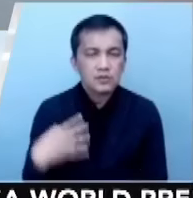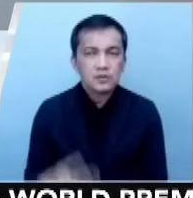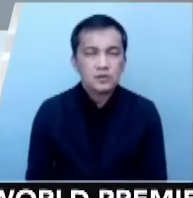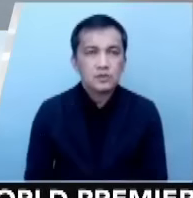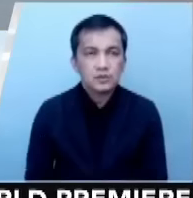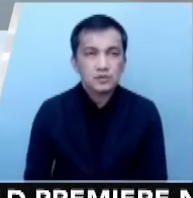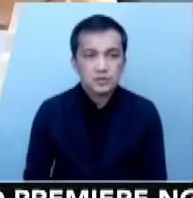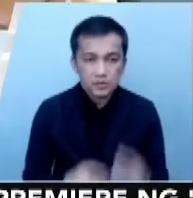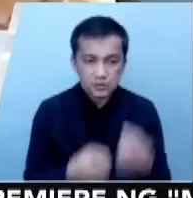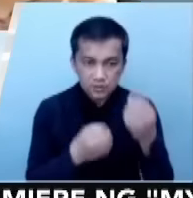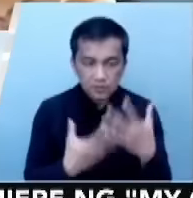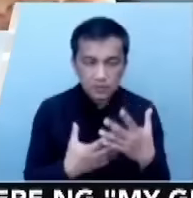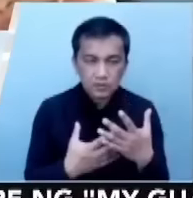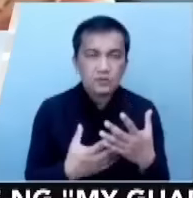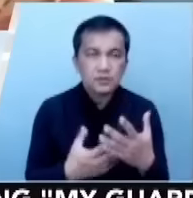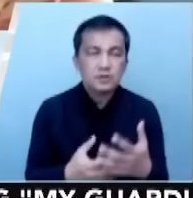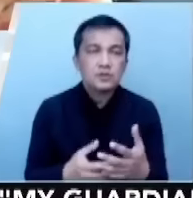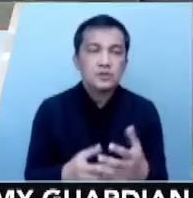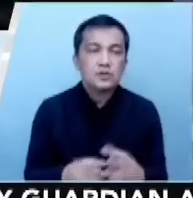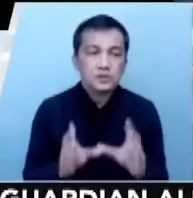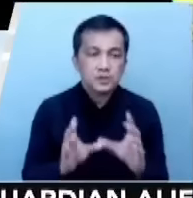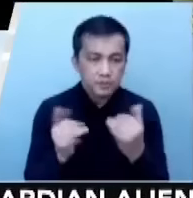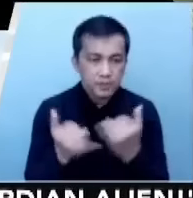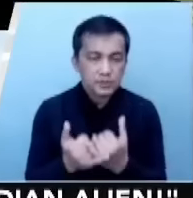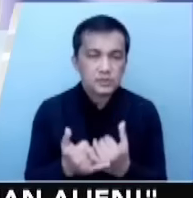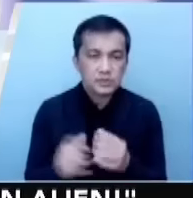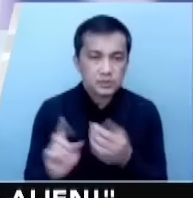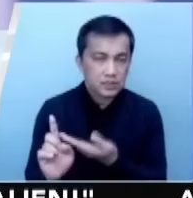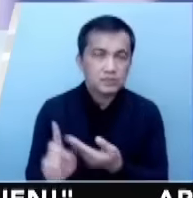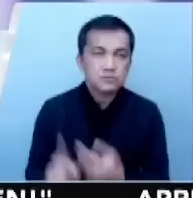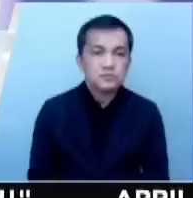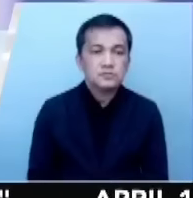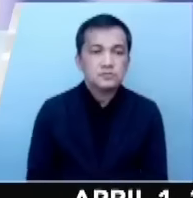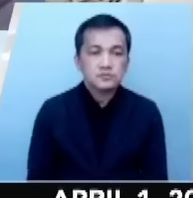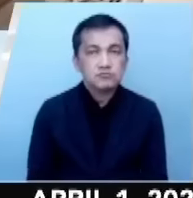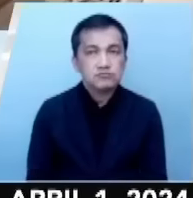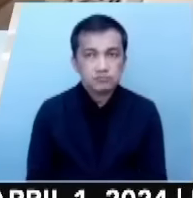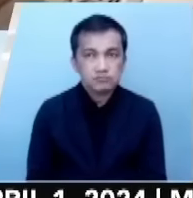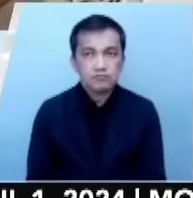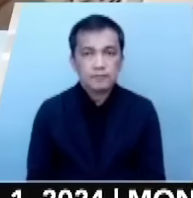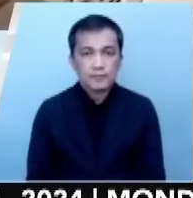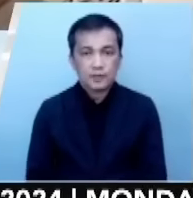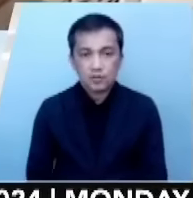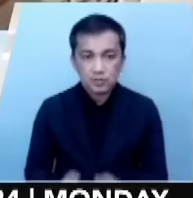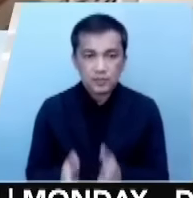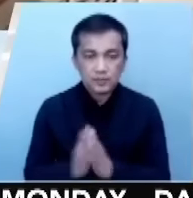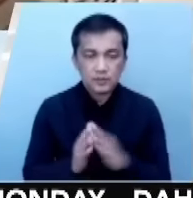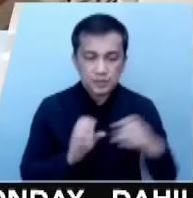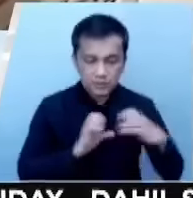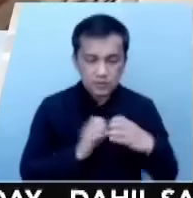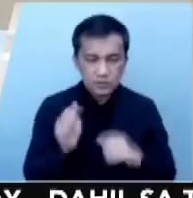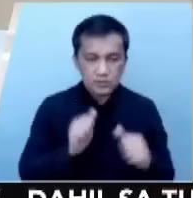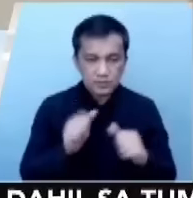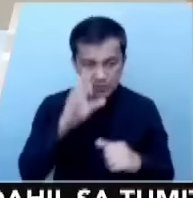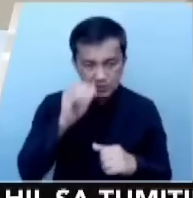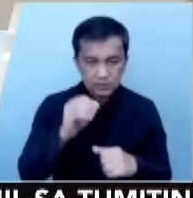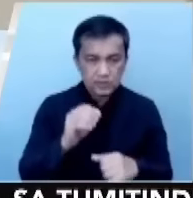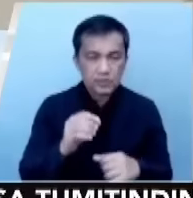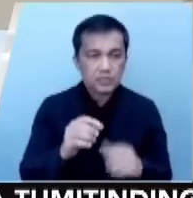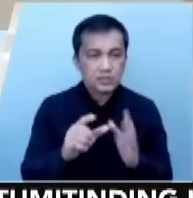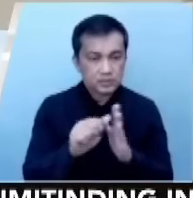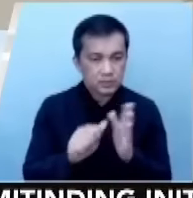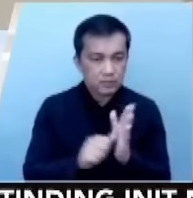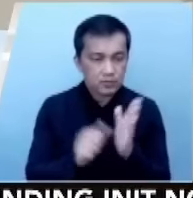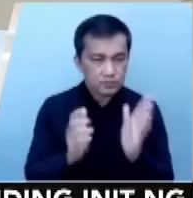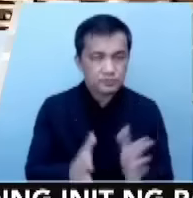kanya ng kumpanya ho nila. Sumangguni ang inyong kapuso, Action Man, sa isang abogado. Sa